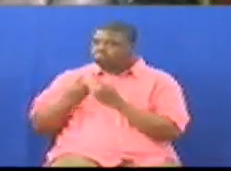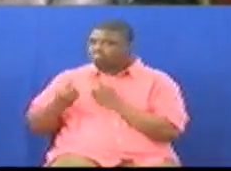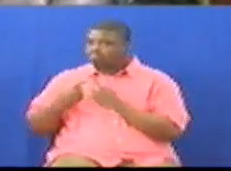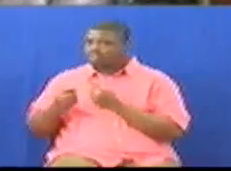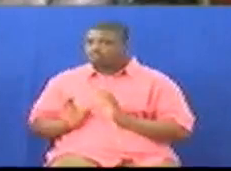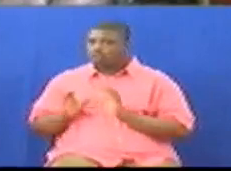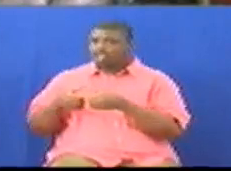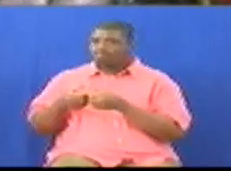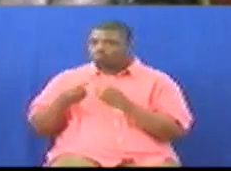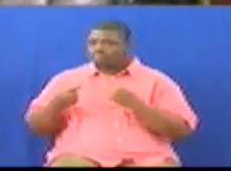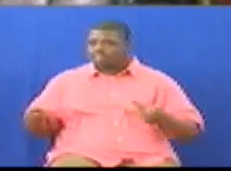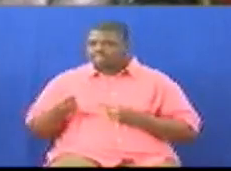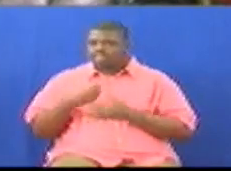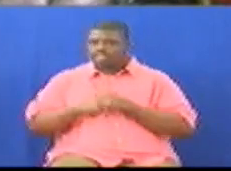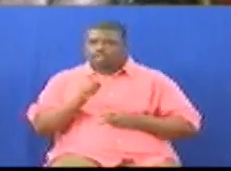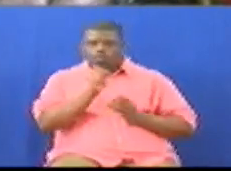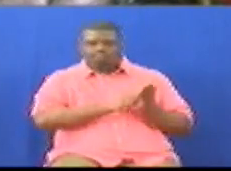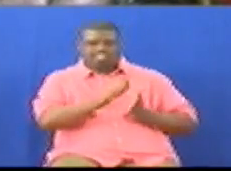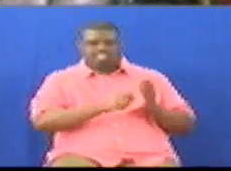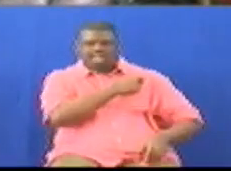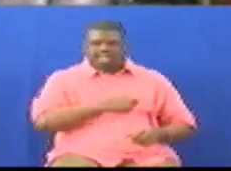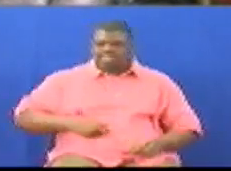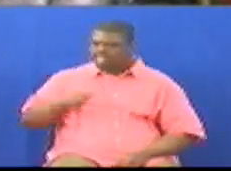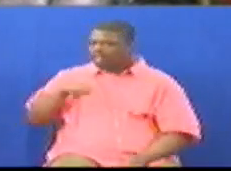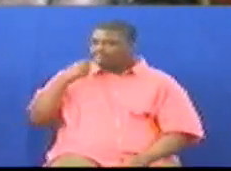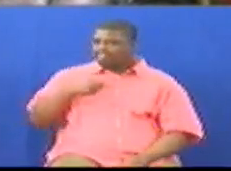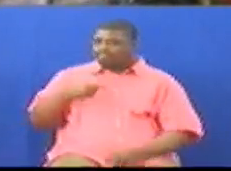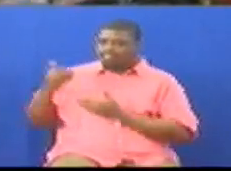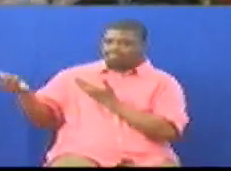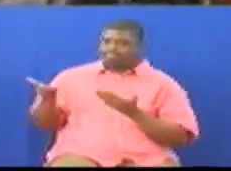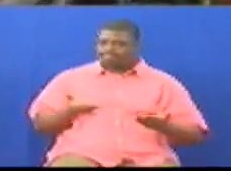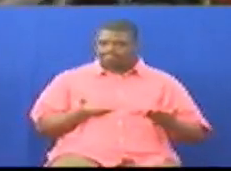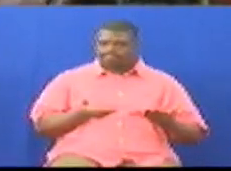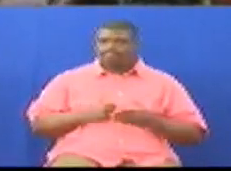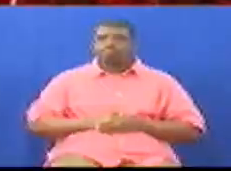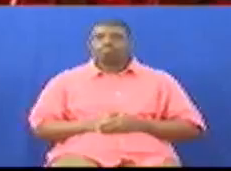ya upinzani katika ofisi ya Rais Tamisemi.